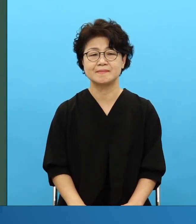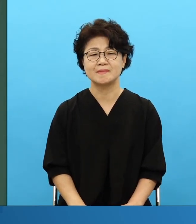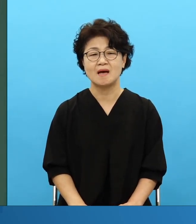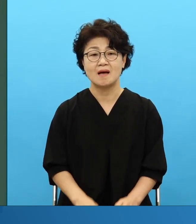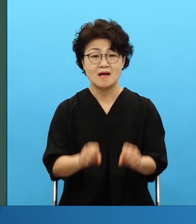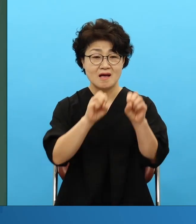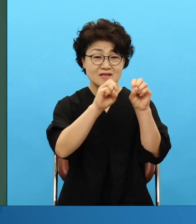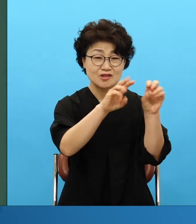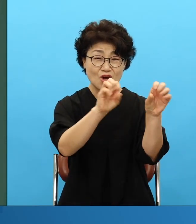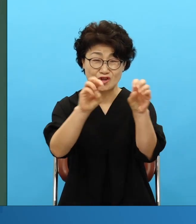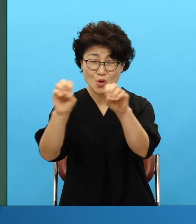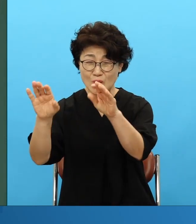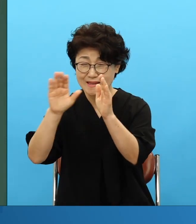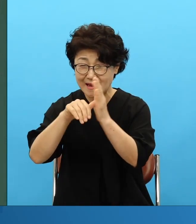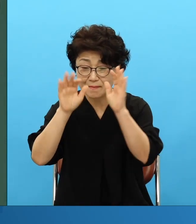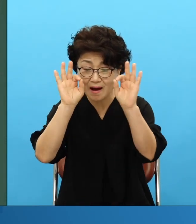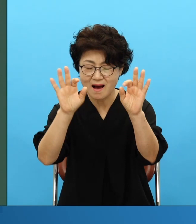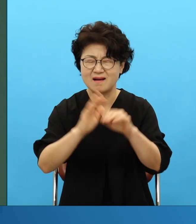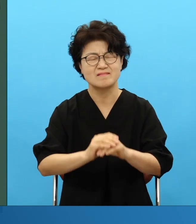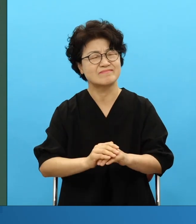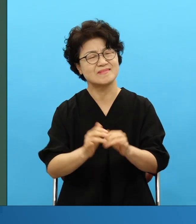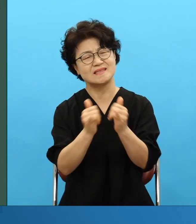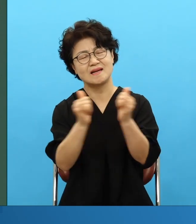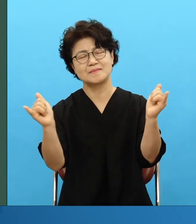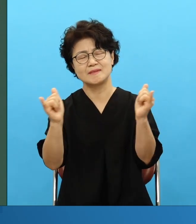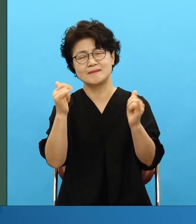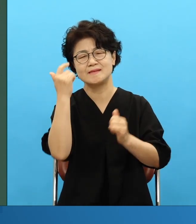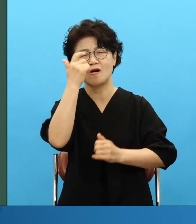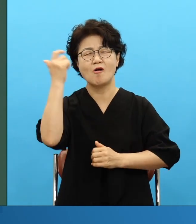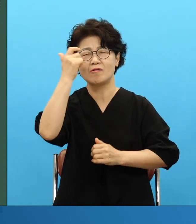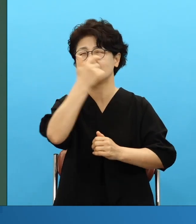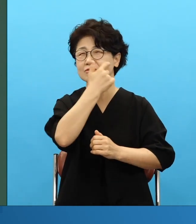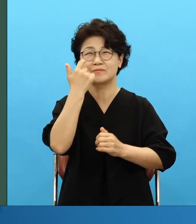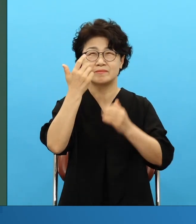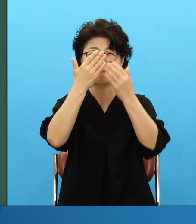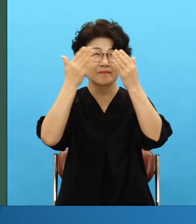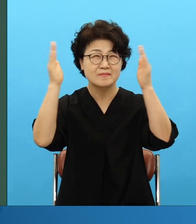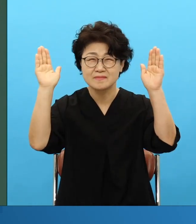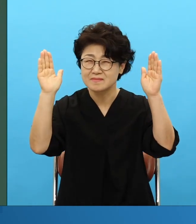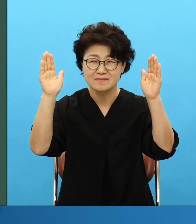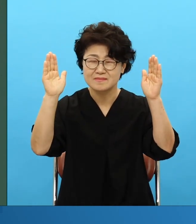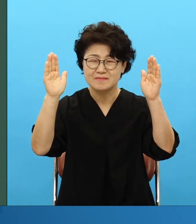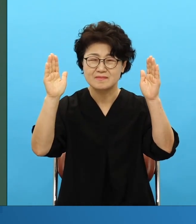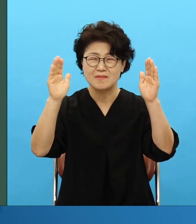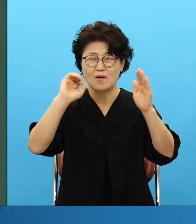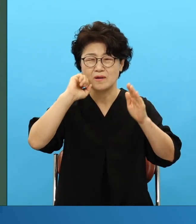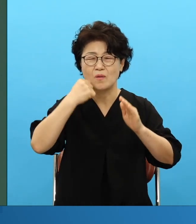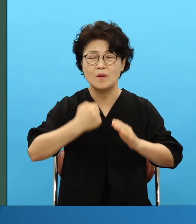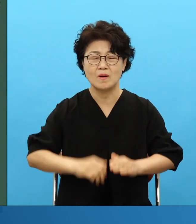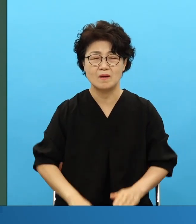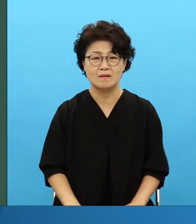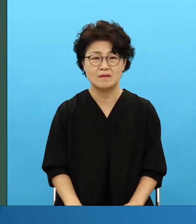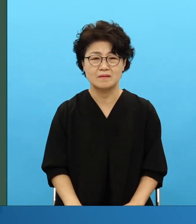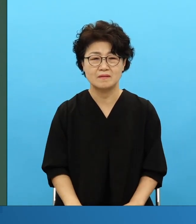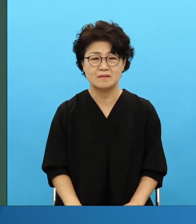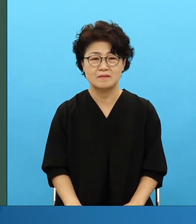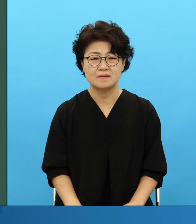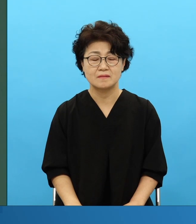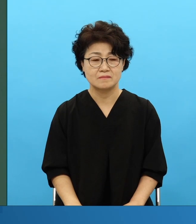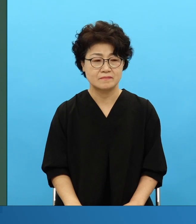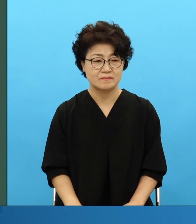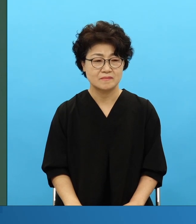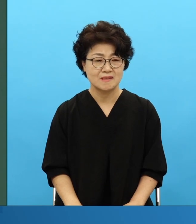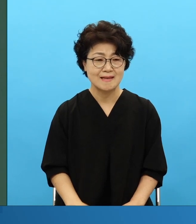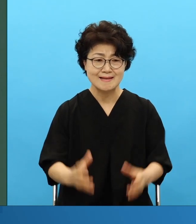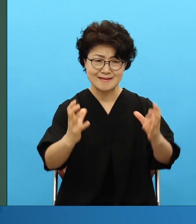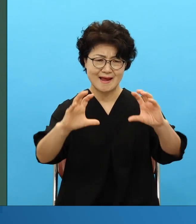떠요. And when you do the evangelism movement, many of the people, they can't open their eyes to see this. 실제로는 변하고 있는데 나는 갱신 안 하고 가만히 있는 거죠. There